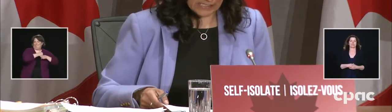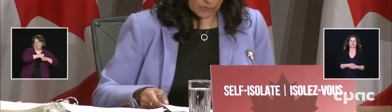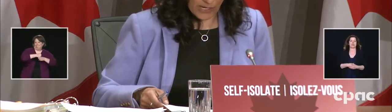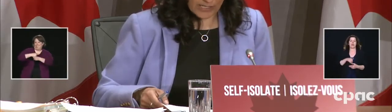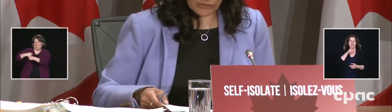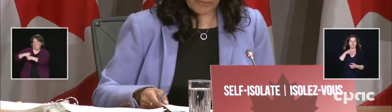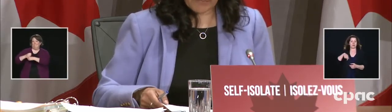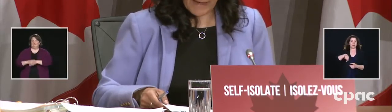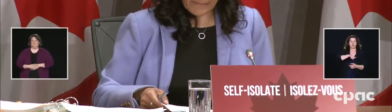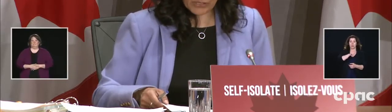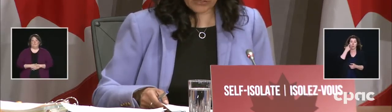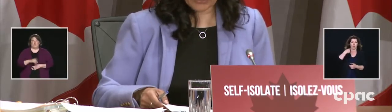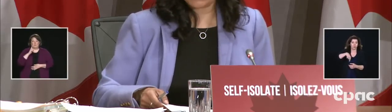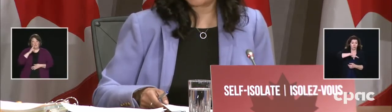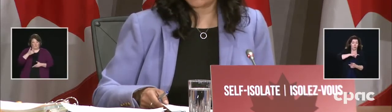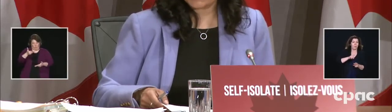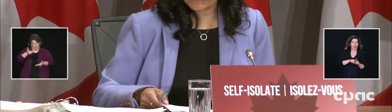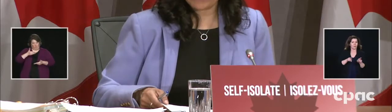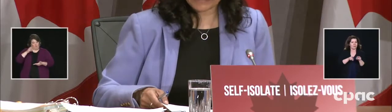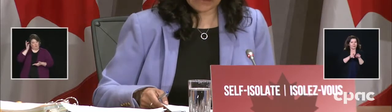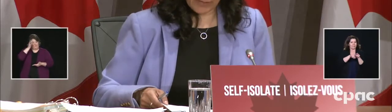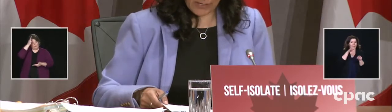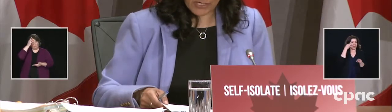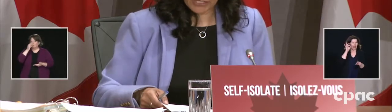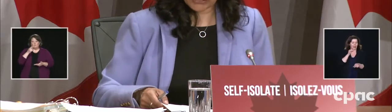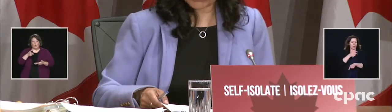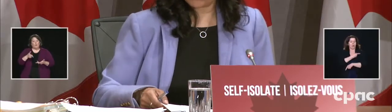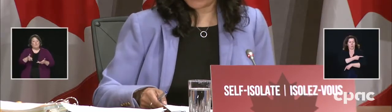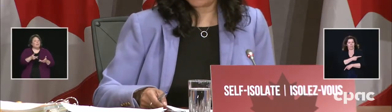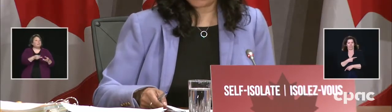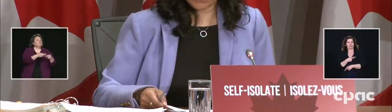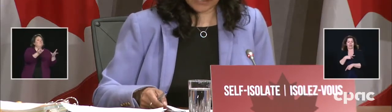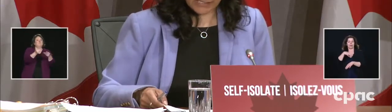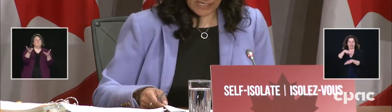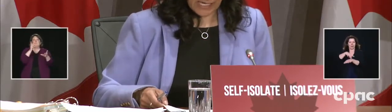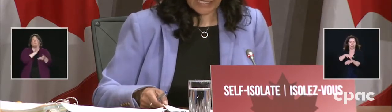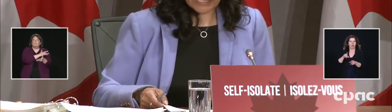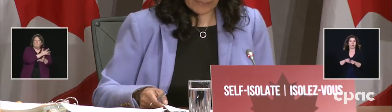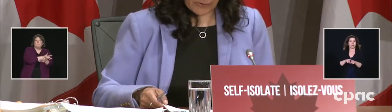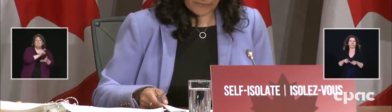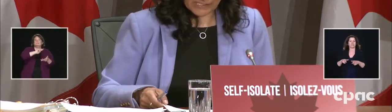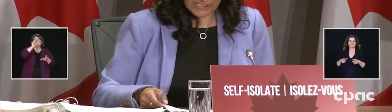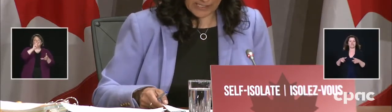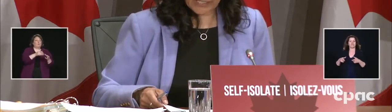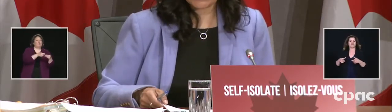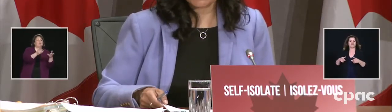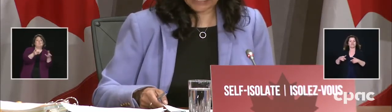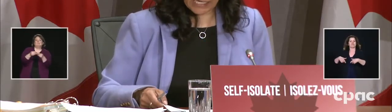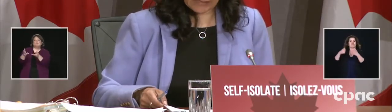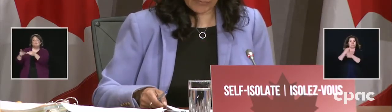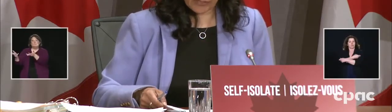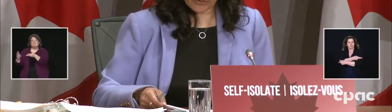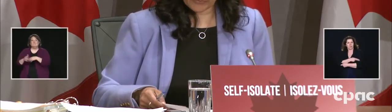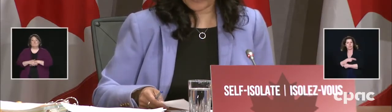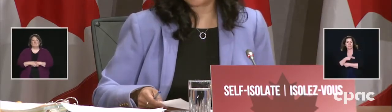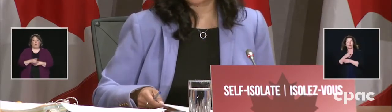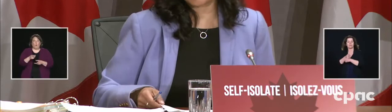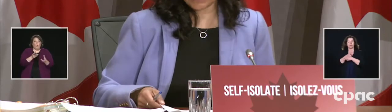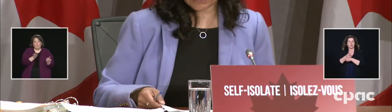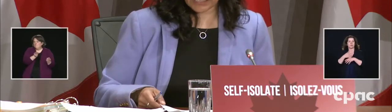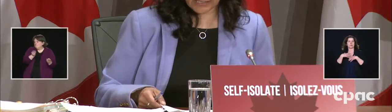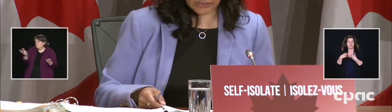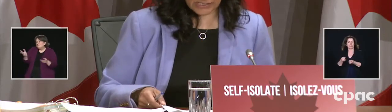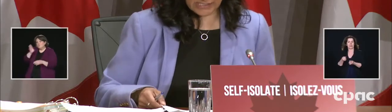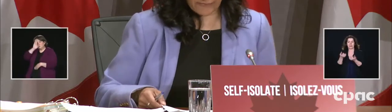et les territoires, de même que les établissements de soins de santé s'approvisionnent directement auprès